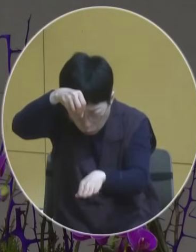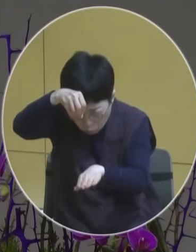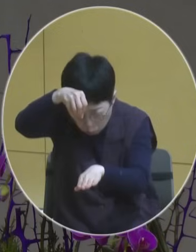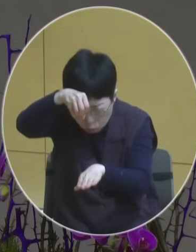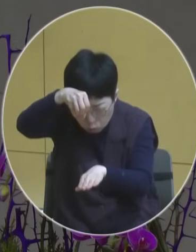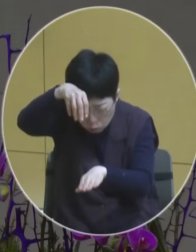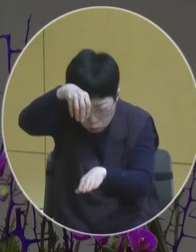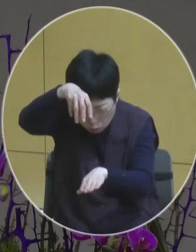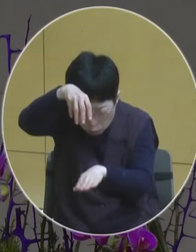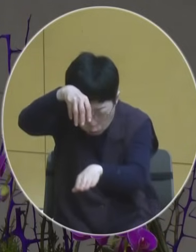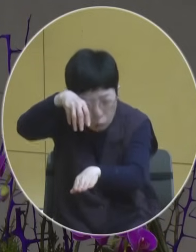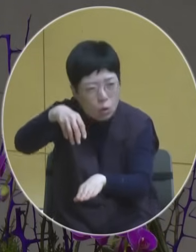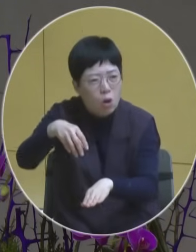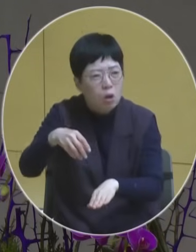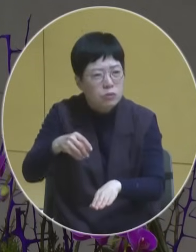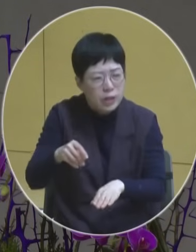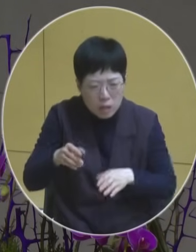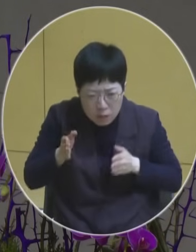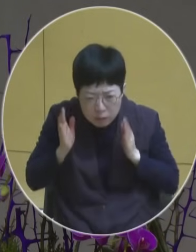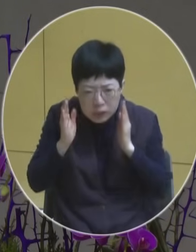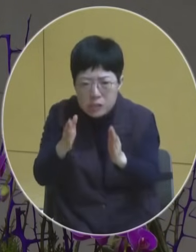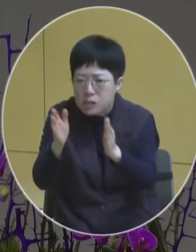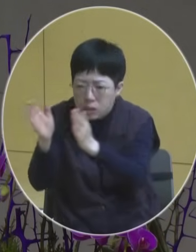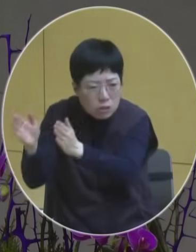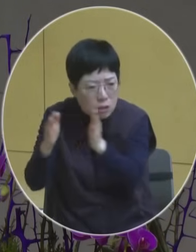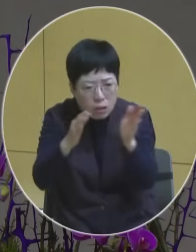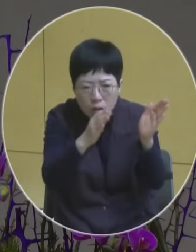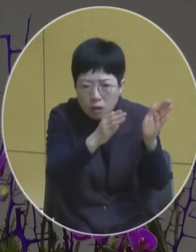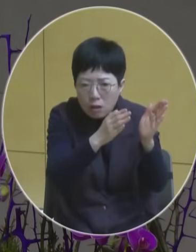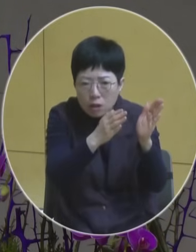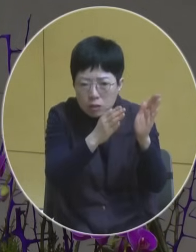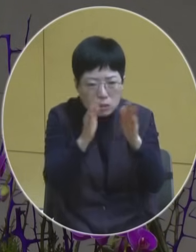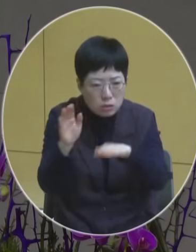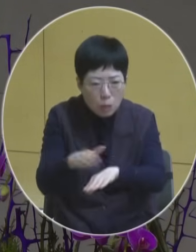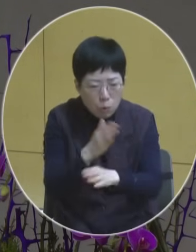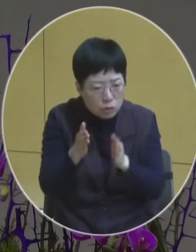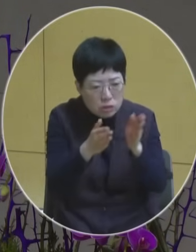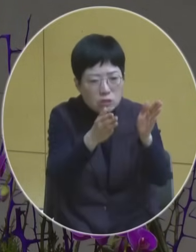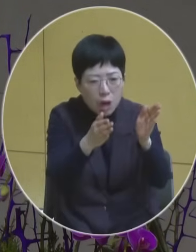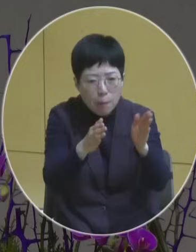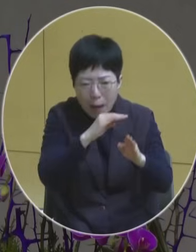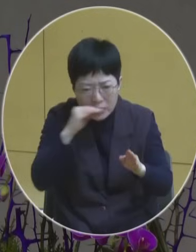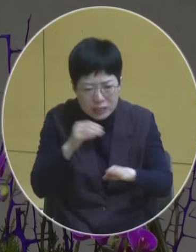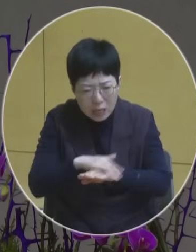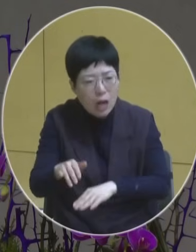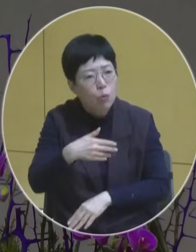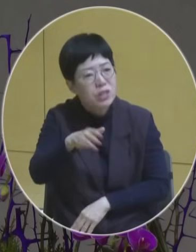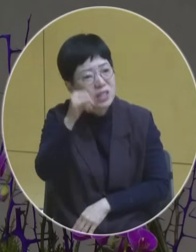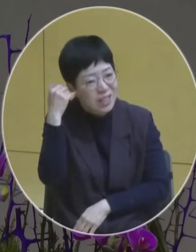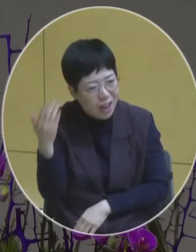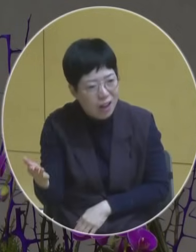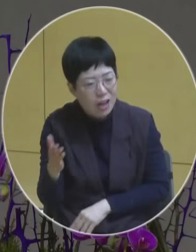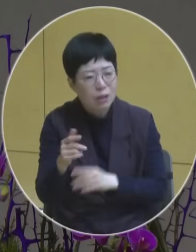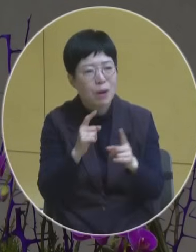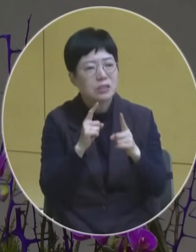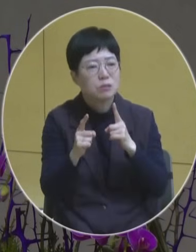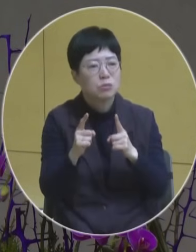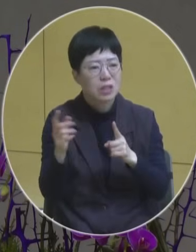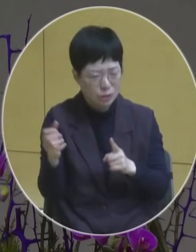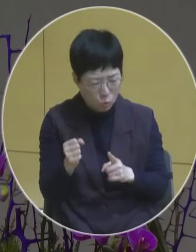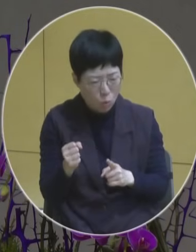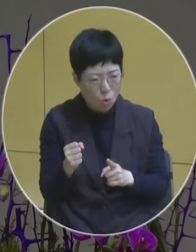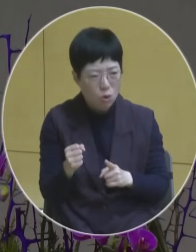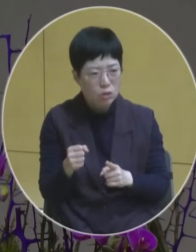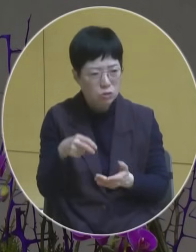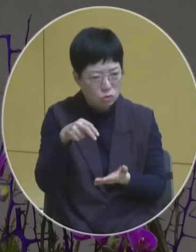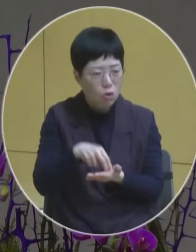없을까, 내 인생에 수많은 방향이 있는데 내가 바른 방향으로 가고 있는지를 하나님 말씀의 잣대로 나를 바라보면서